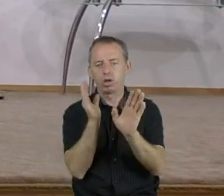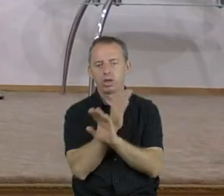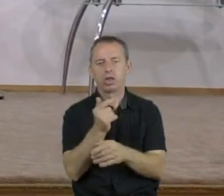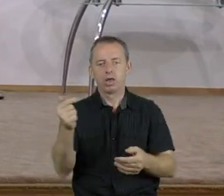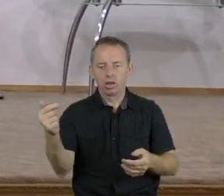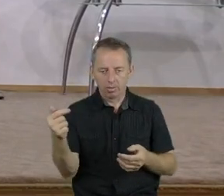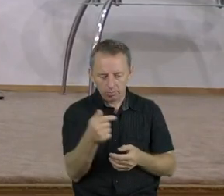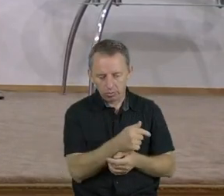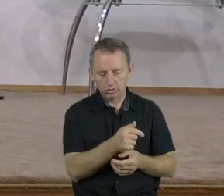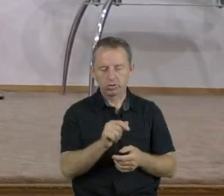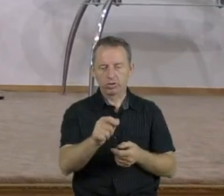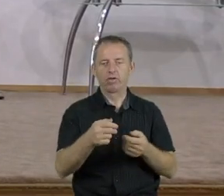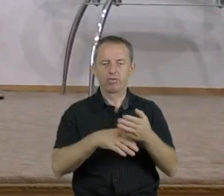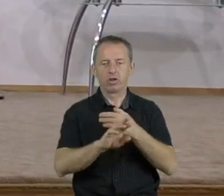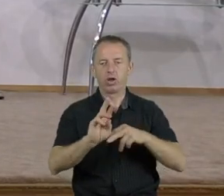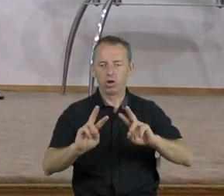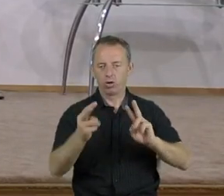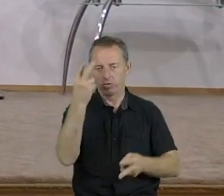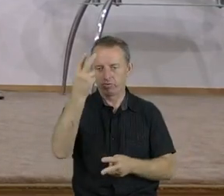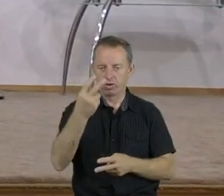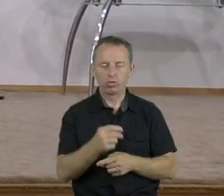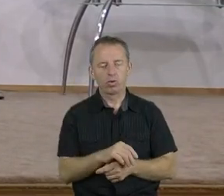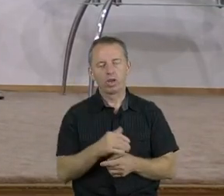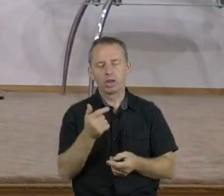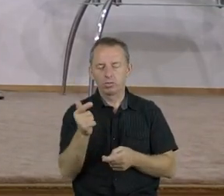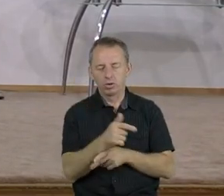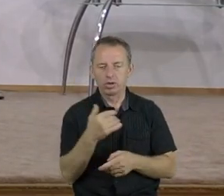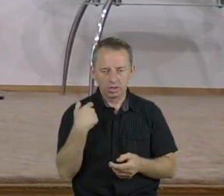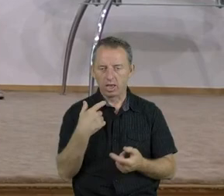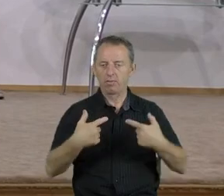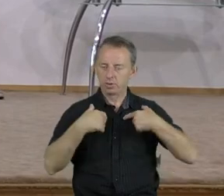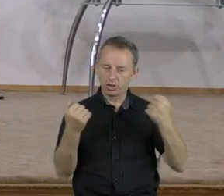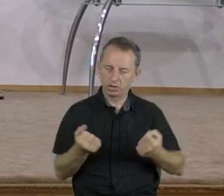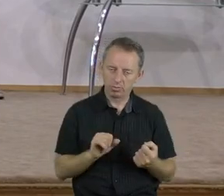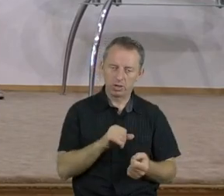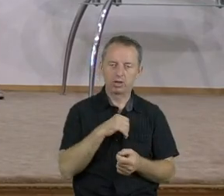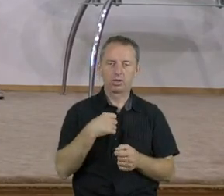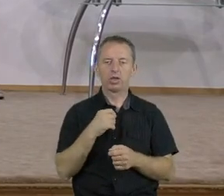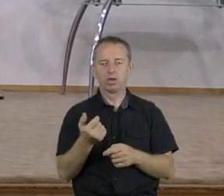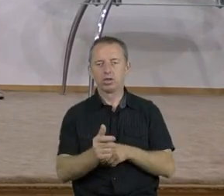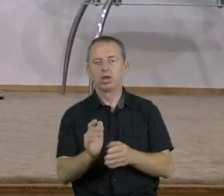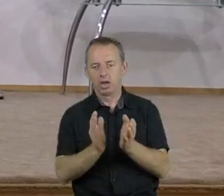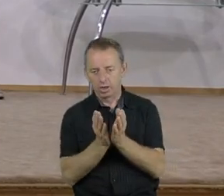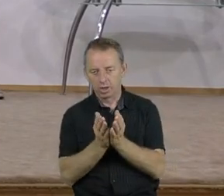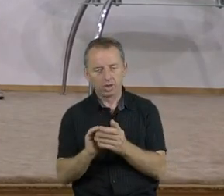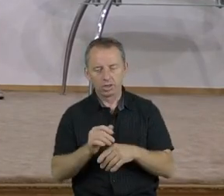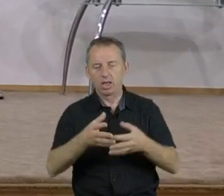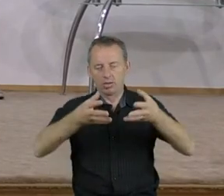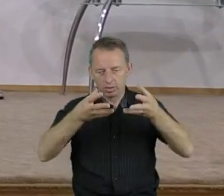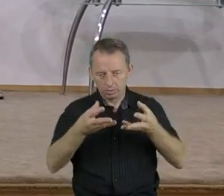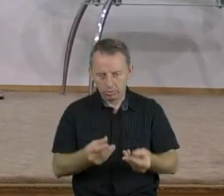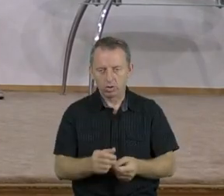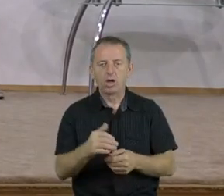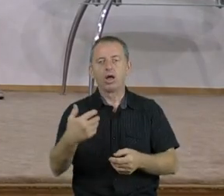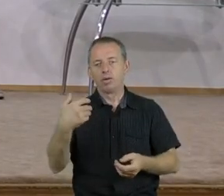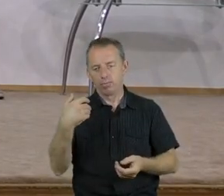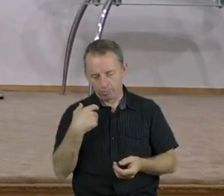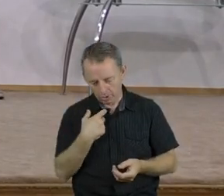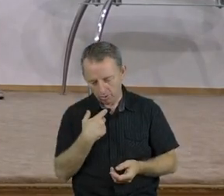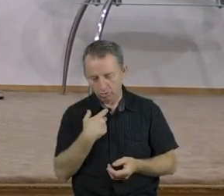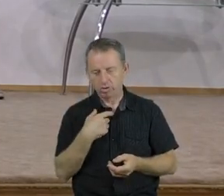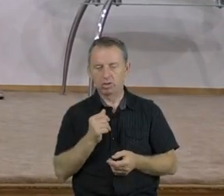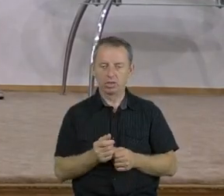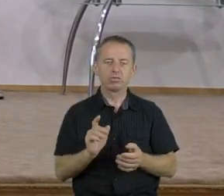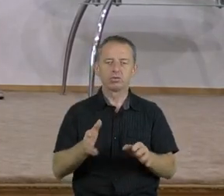musieliśmy te wyjście odwołać, tak żebyśmy też nie przeziębili się, też żeby literatura nie zamokła. Więc były takie akcje